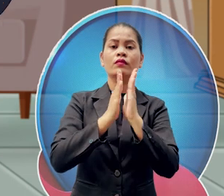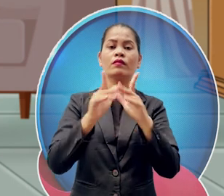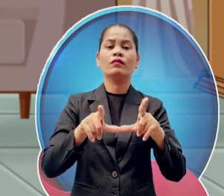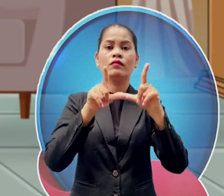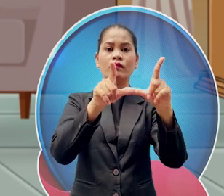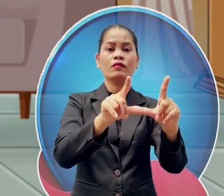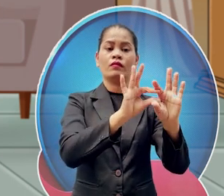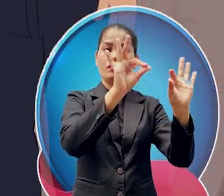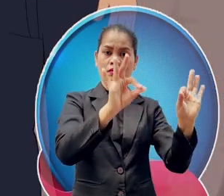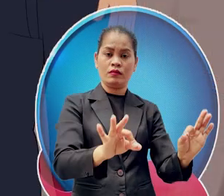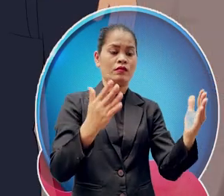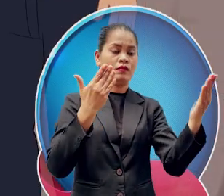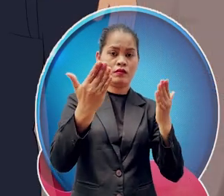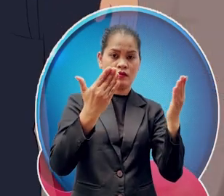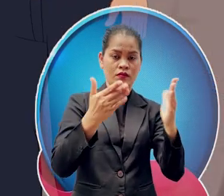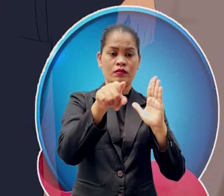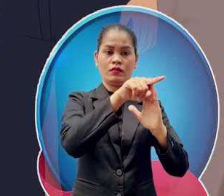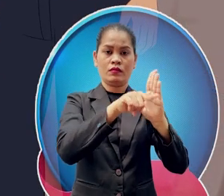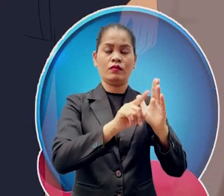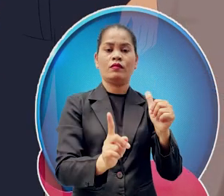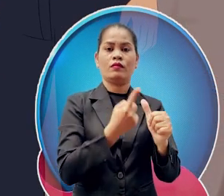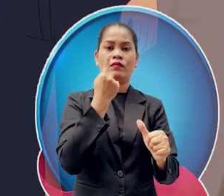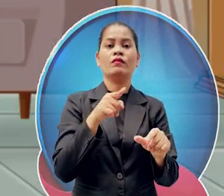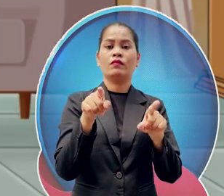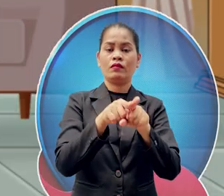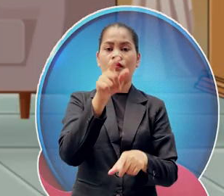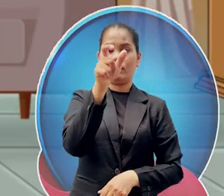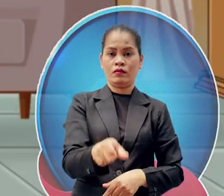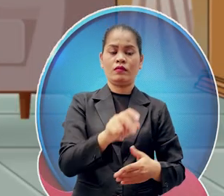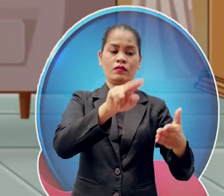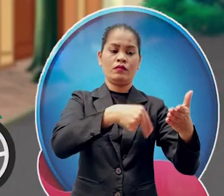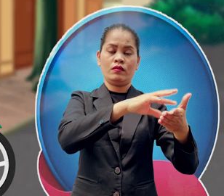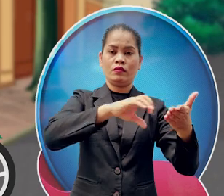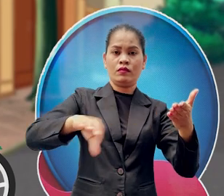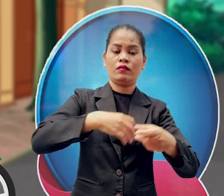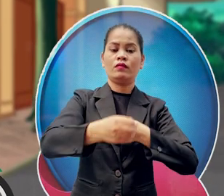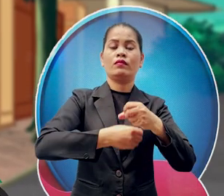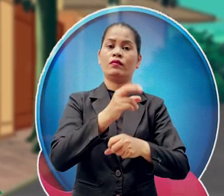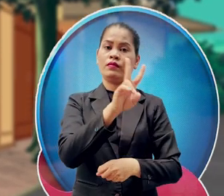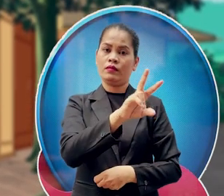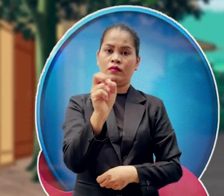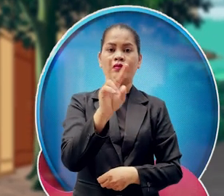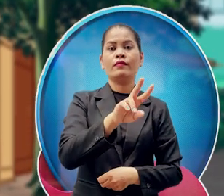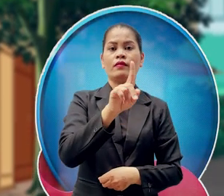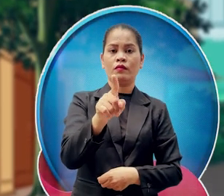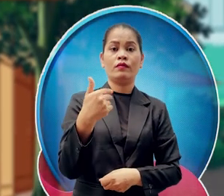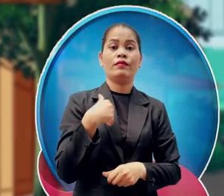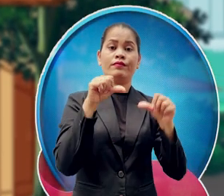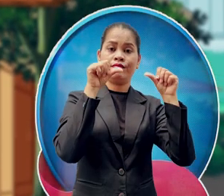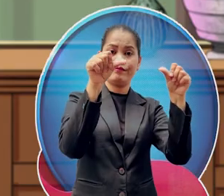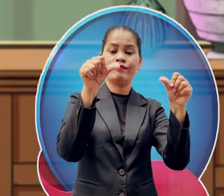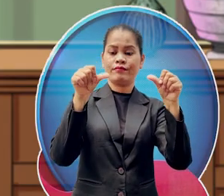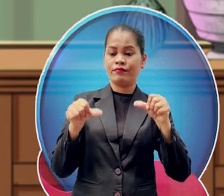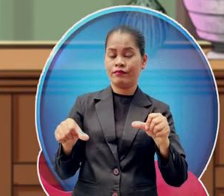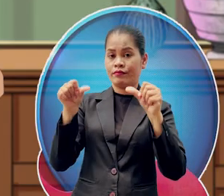ស់ខ្លួនក្នុងបញ្ជីបោះឆ្នោតដំបូងរួមនឹងបញ្ជីឈ្មោះអ្នកដែលនឹងត្រូវលុបចេញពីបញ្ជីបោះឆ្នោតឆ្នាំ2021ដែលមានបិទផ្សាយនៅតាមសាលា